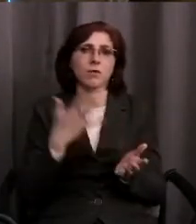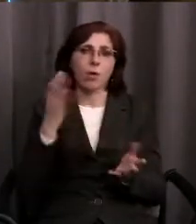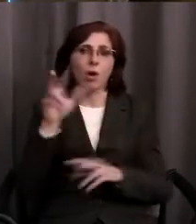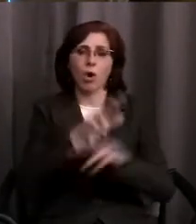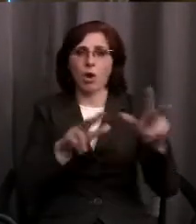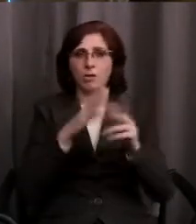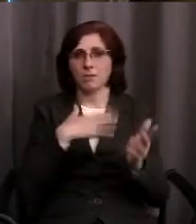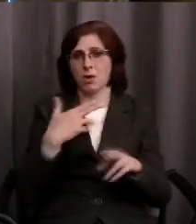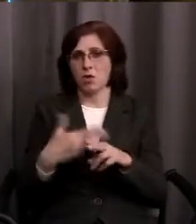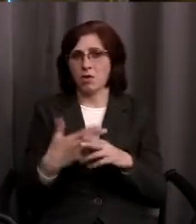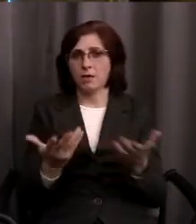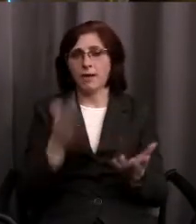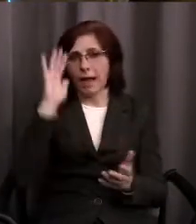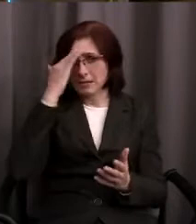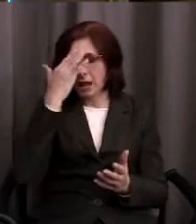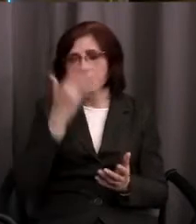no co tu dużo mówić.